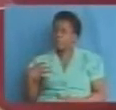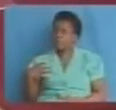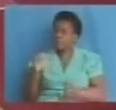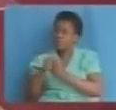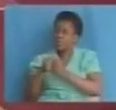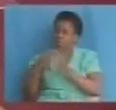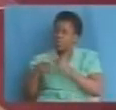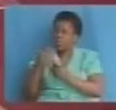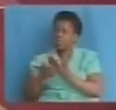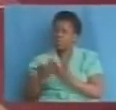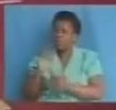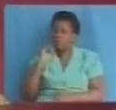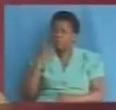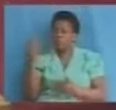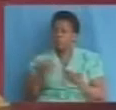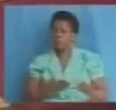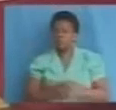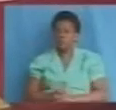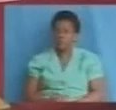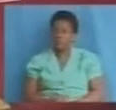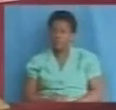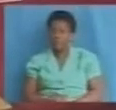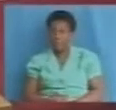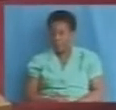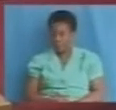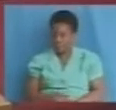silim meshi kwa